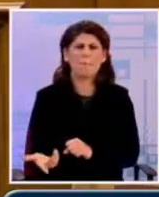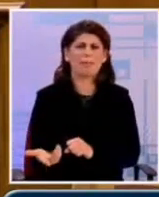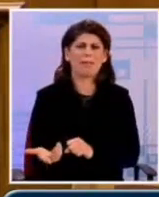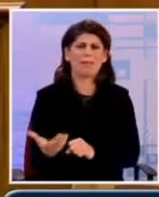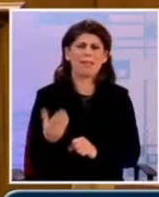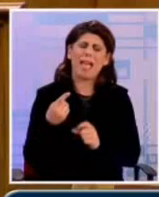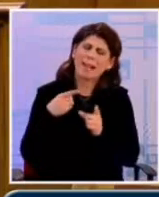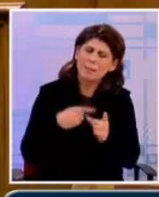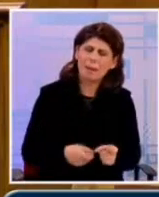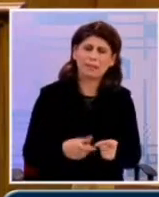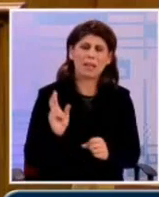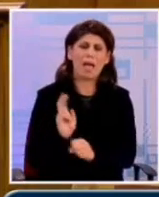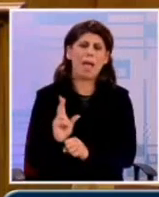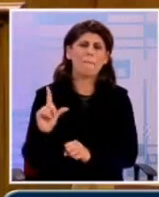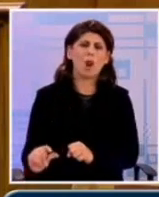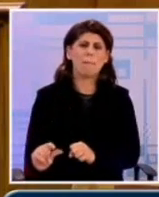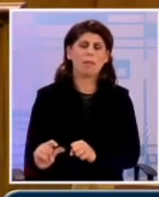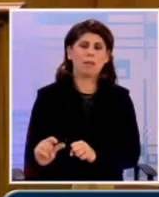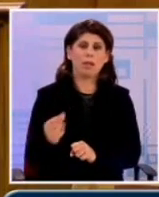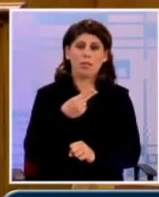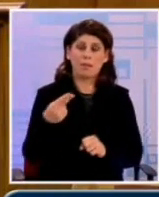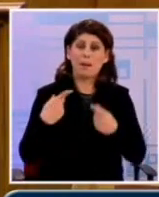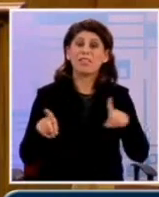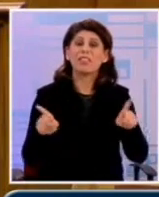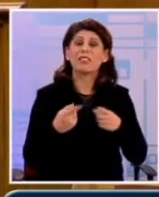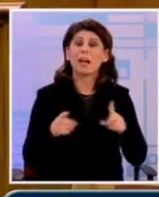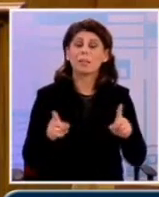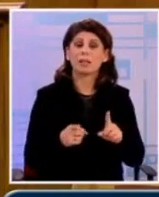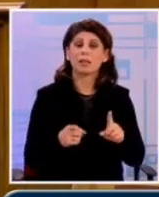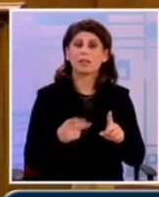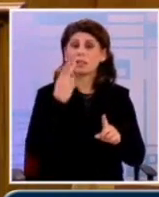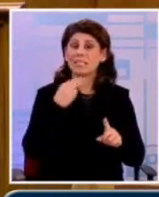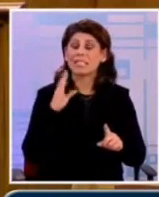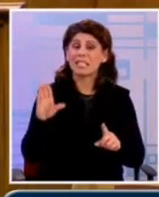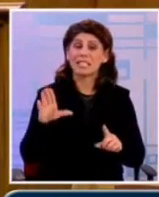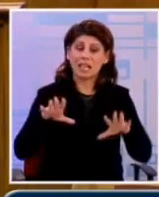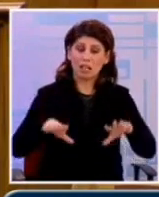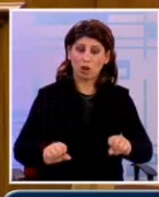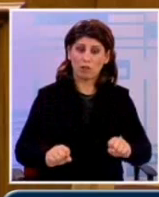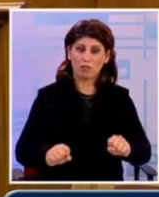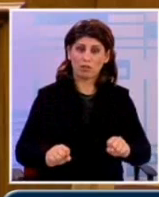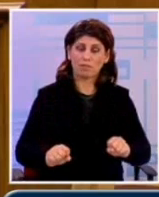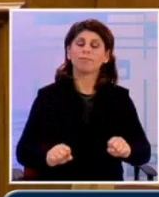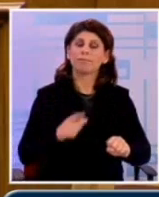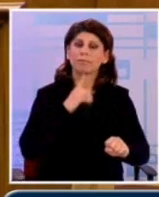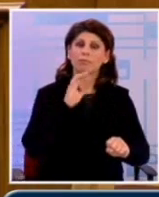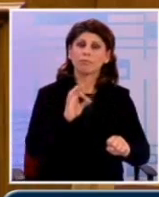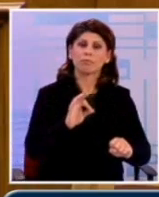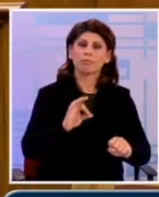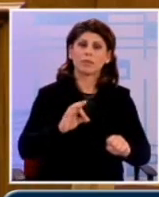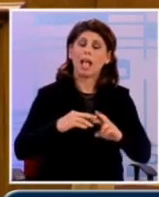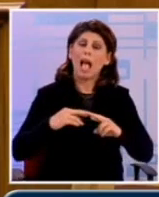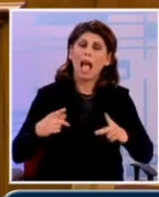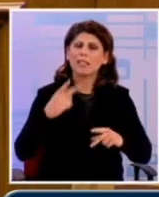και εγκληματικά για τα διδάγματα της ναζιστικής κατοχής, προκειμένου